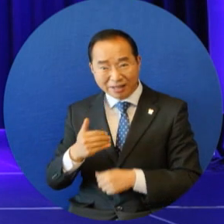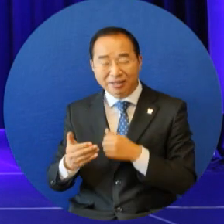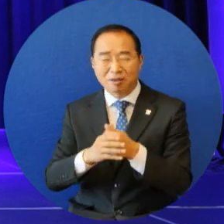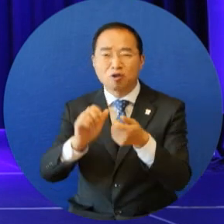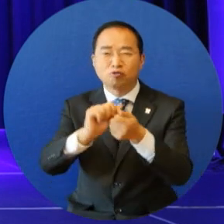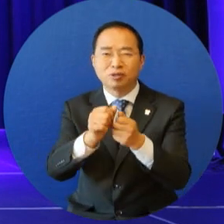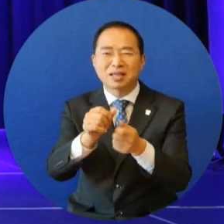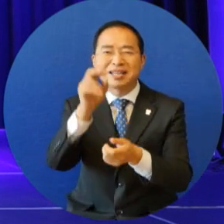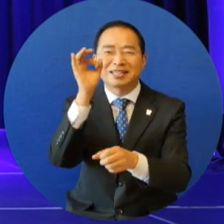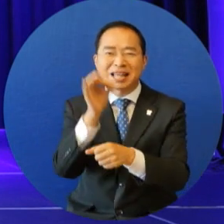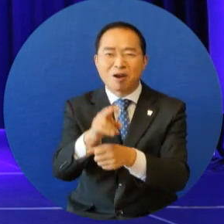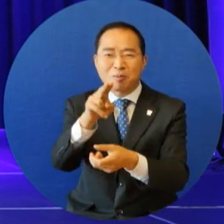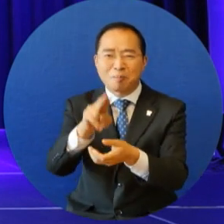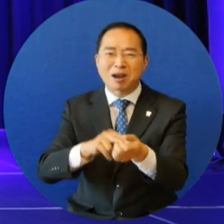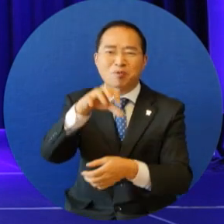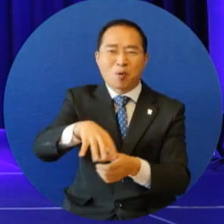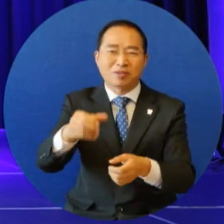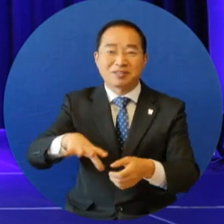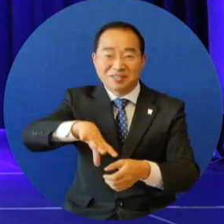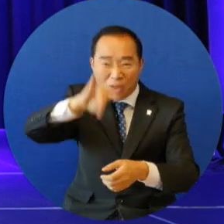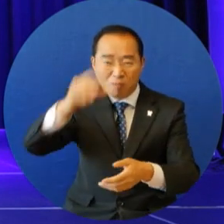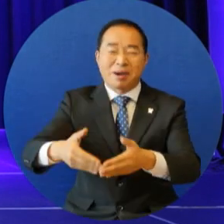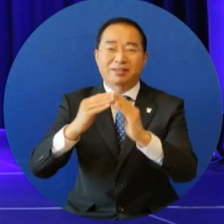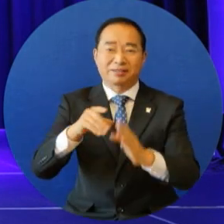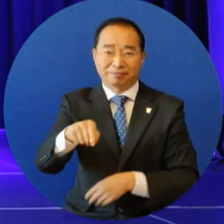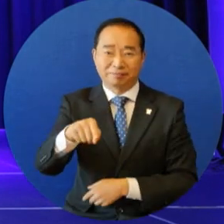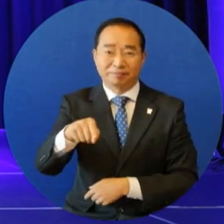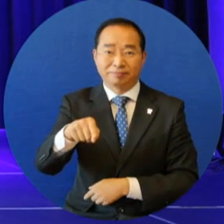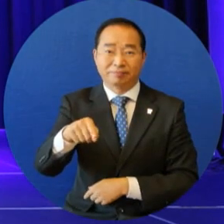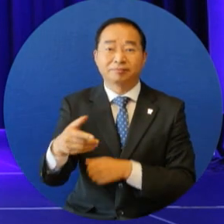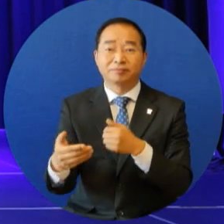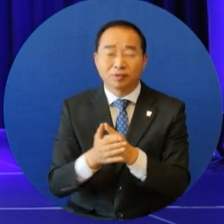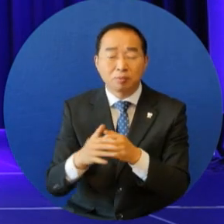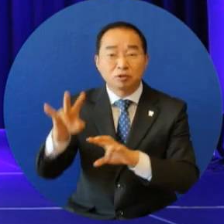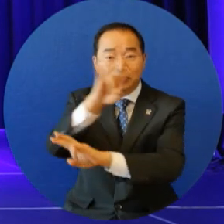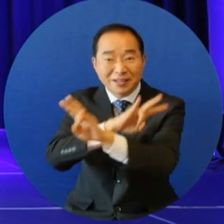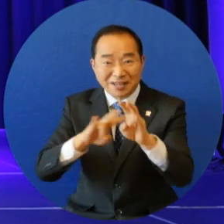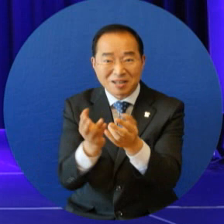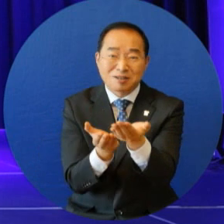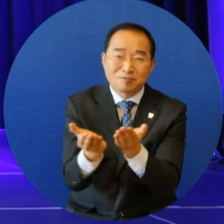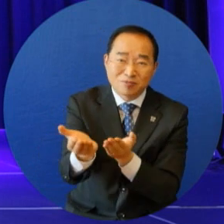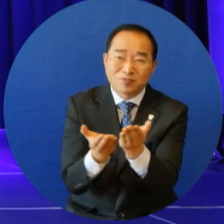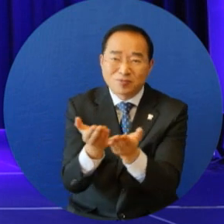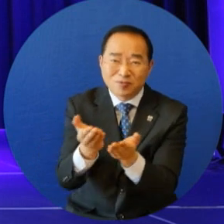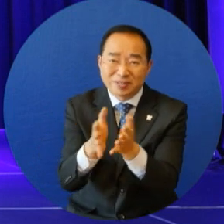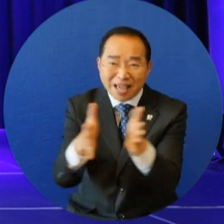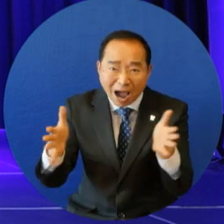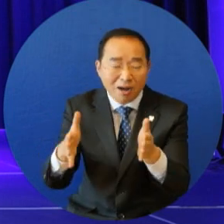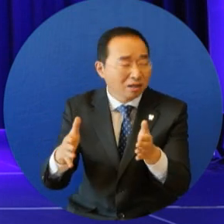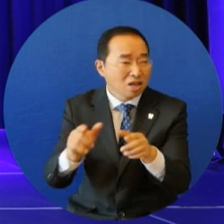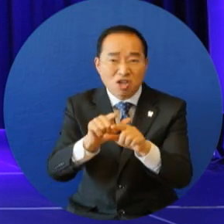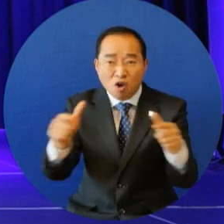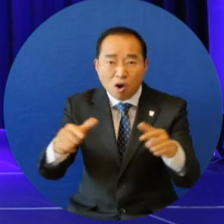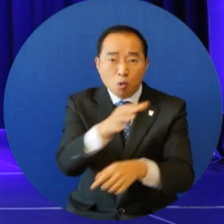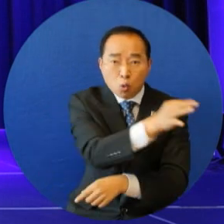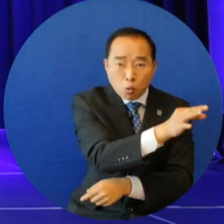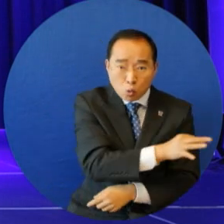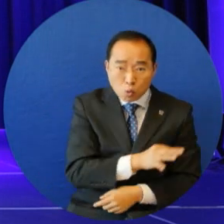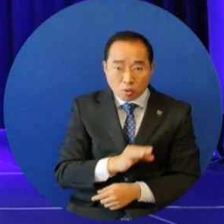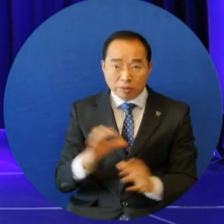암스테르담이 물류 기지가 되니까 각국으로부터 많은 상품들이 모인과 동시에 각국의 돈들이